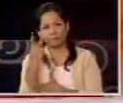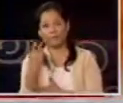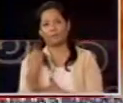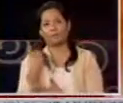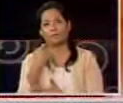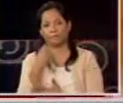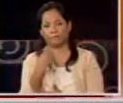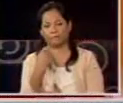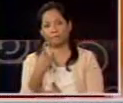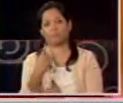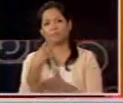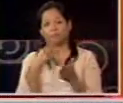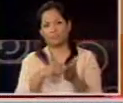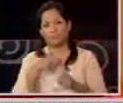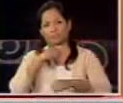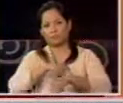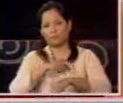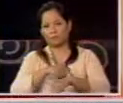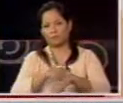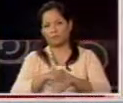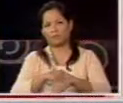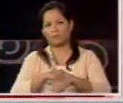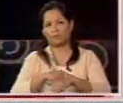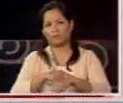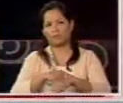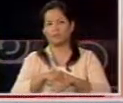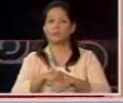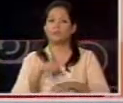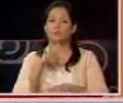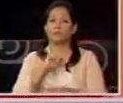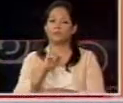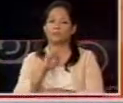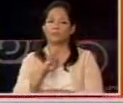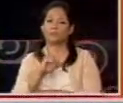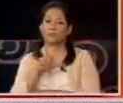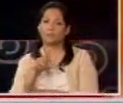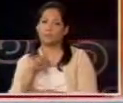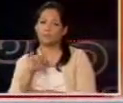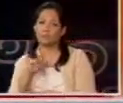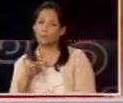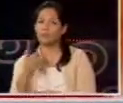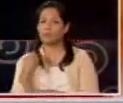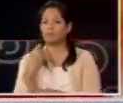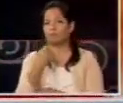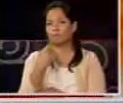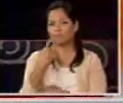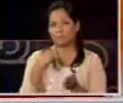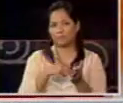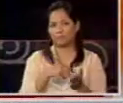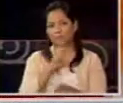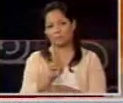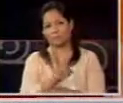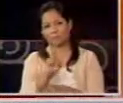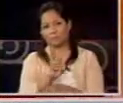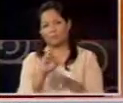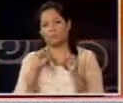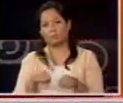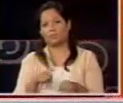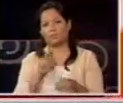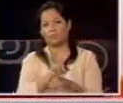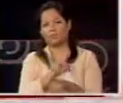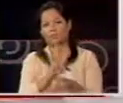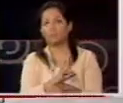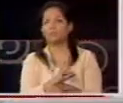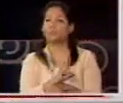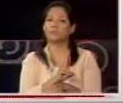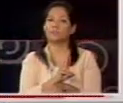nung time na sinabi na nakalagay yan sa liability na medyo nagtutugma na merong 11 million pesos na nagamit na pwedeng gamitin pambili